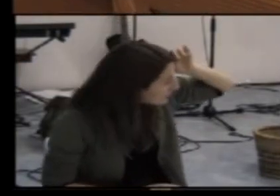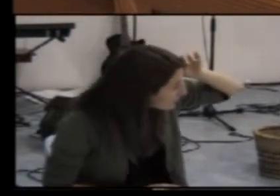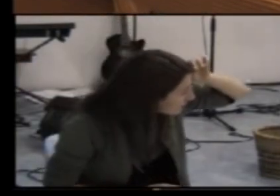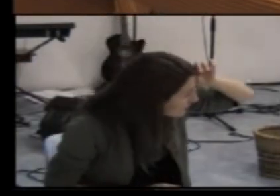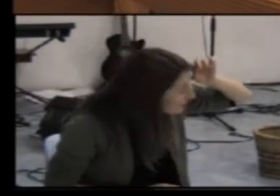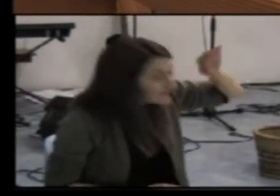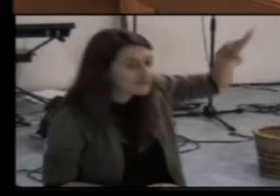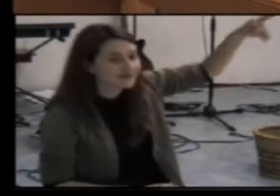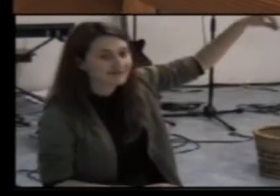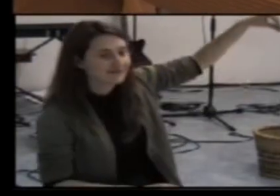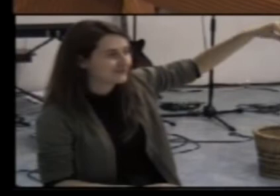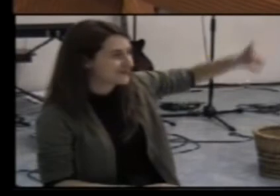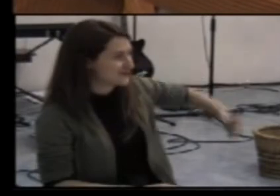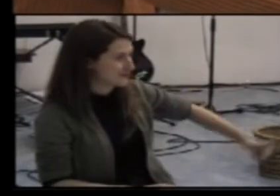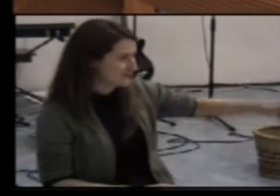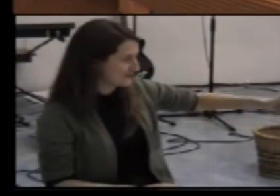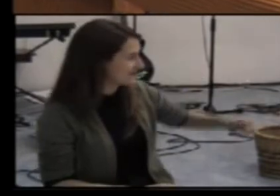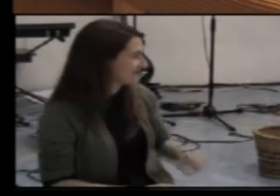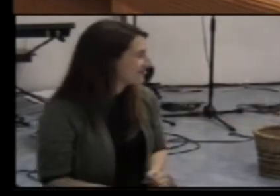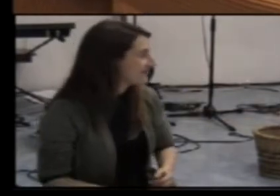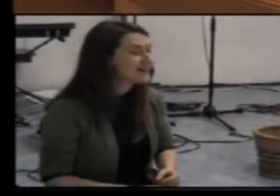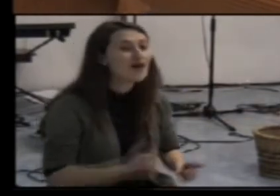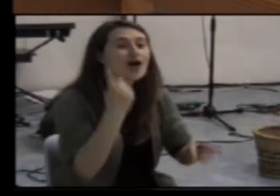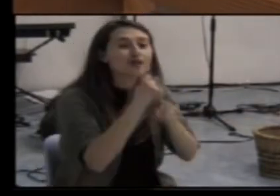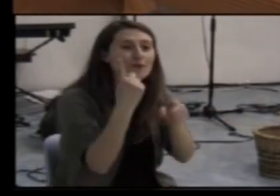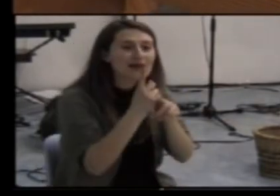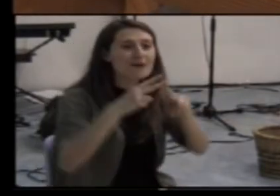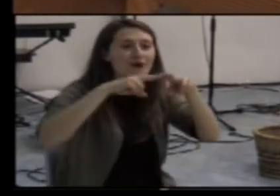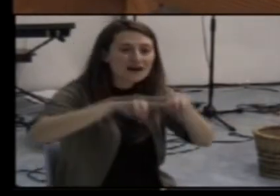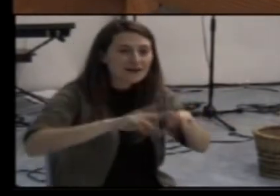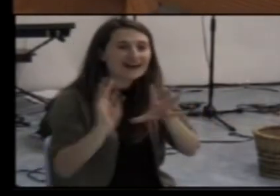io sono piccolina, dobbiamo essere in Cristo.